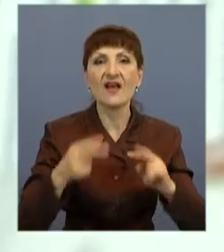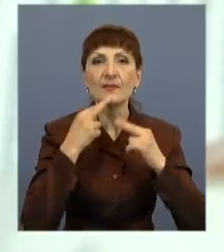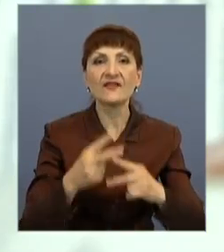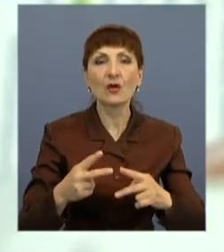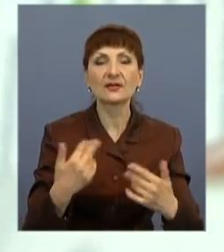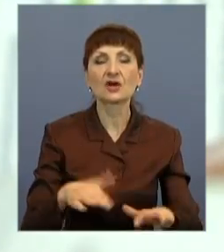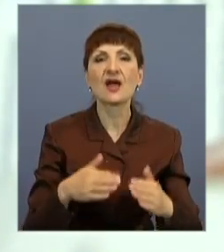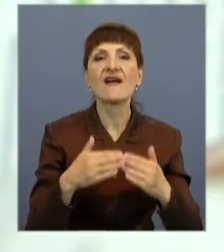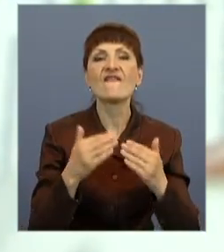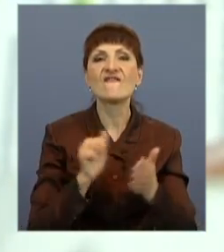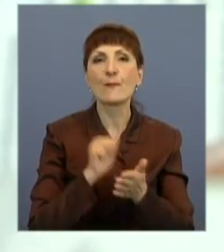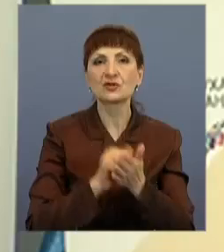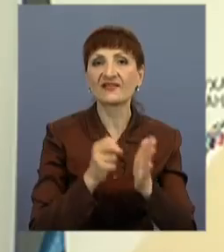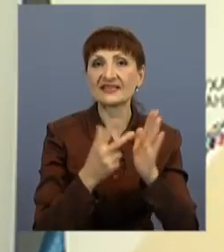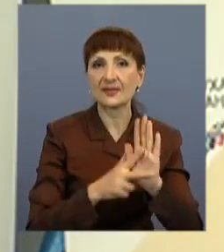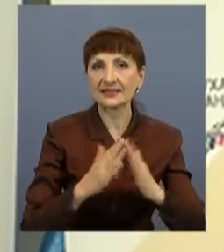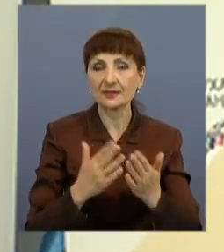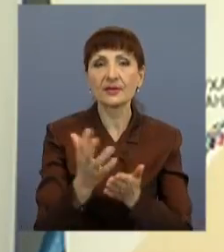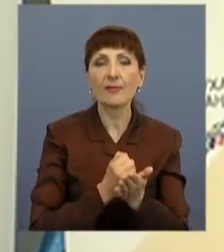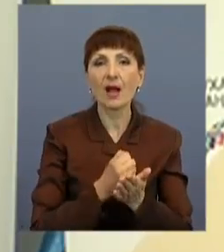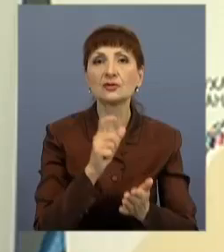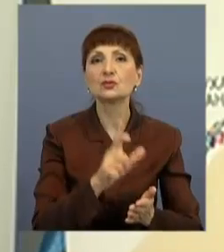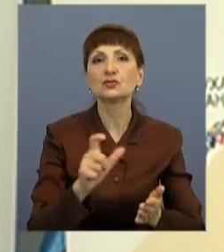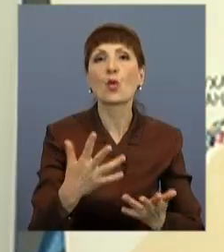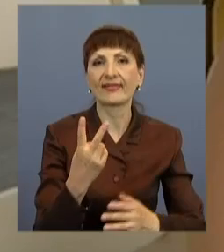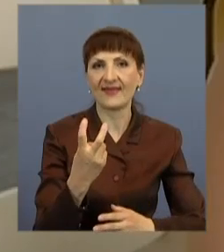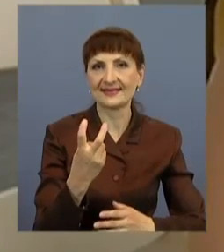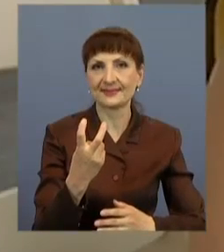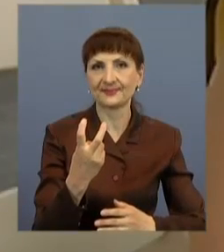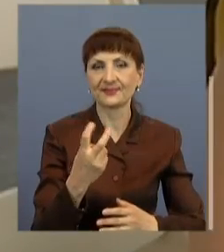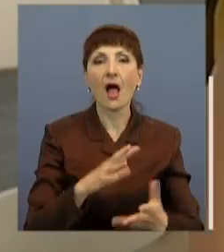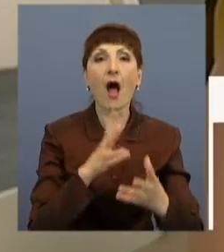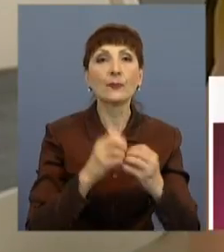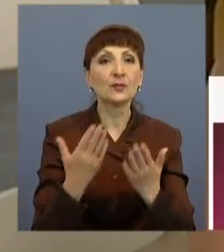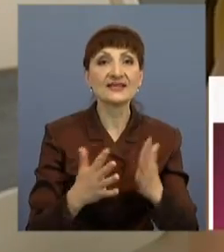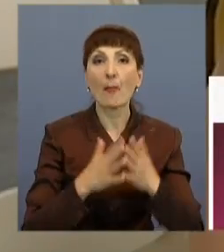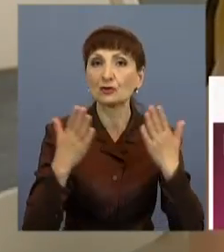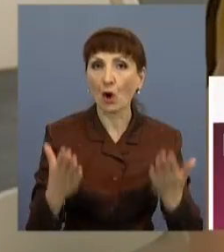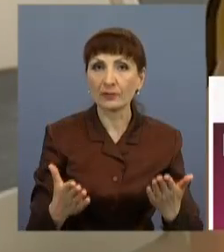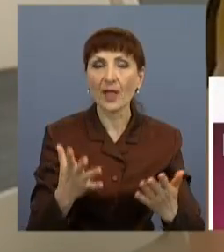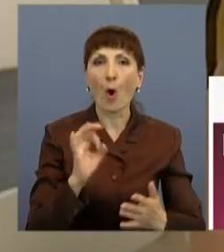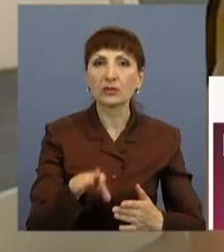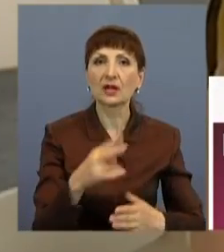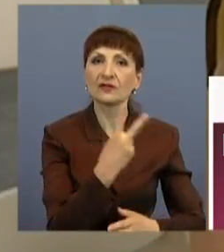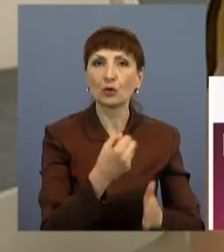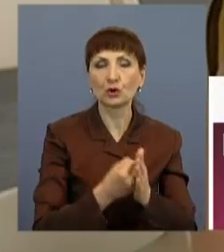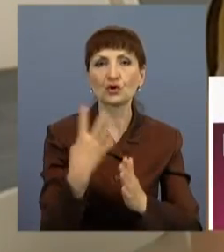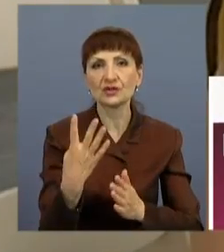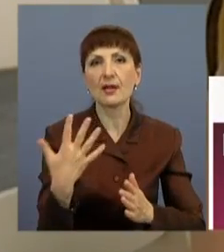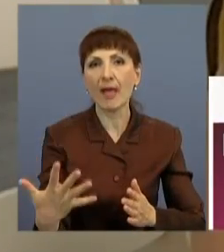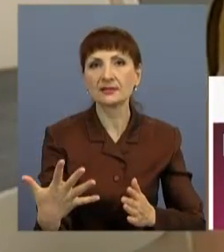выпуске 18 книг принимали участие около 200 человек. Если объем очень большой, то от